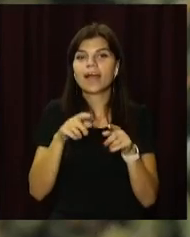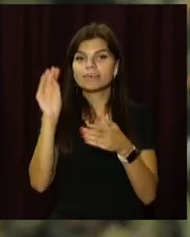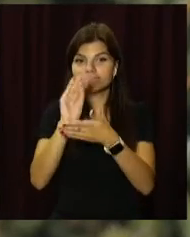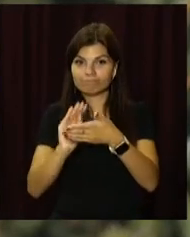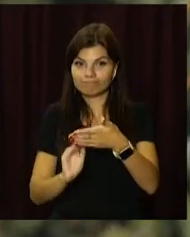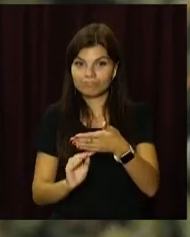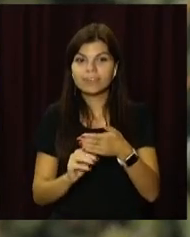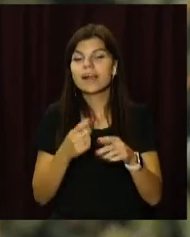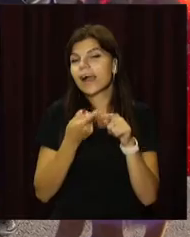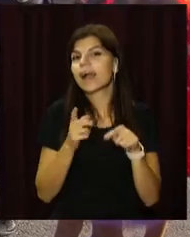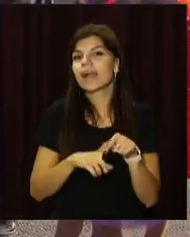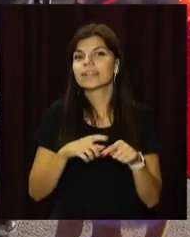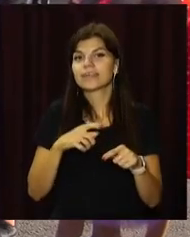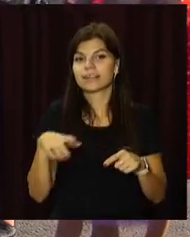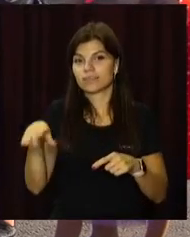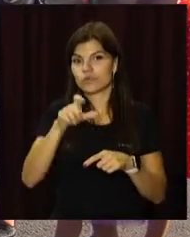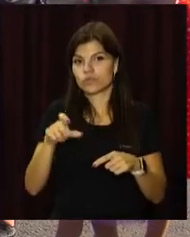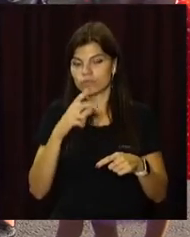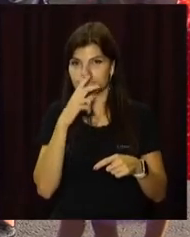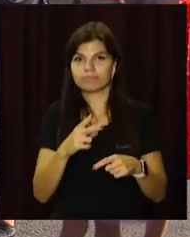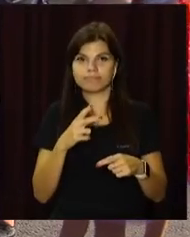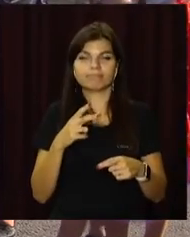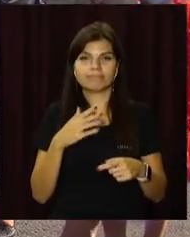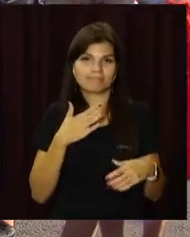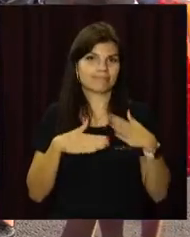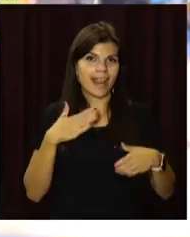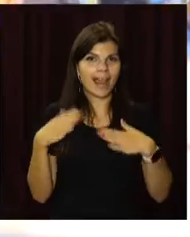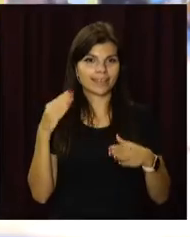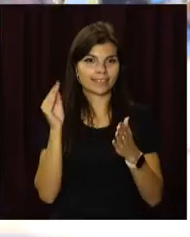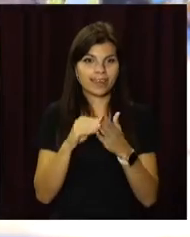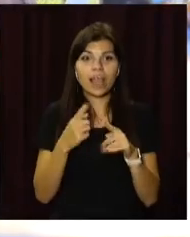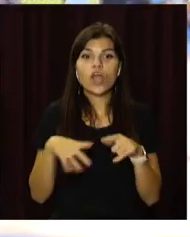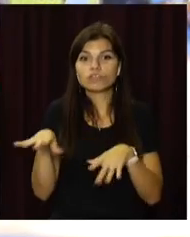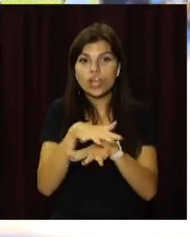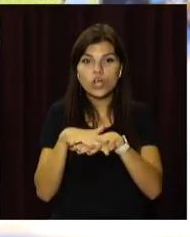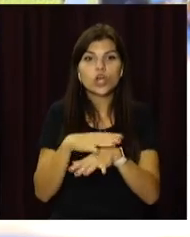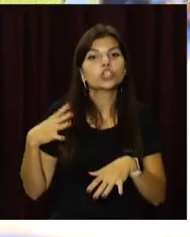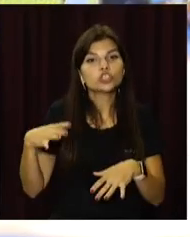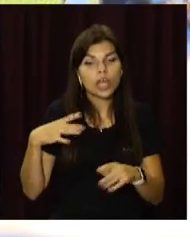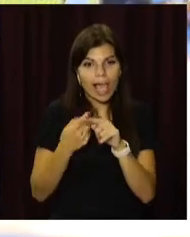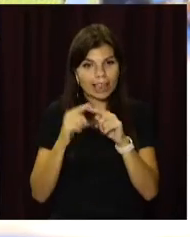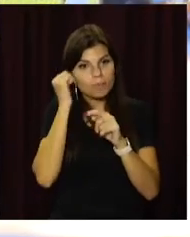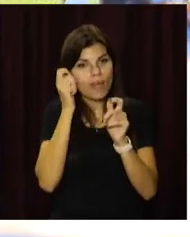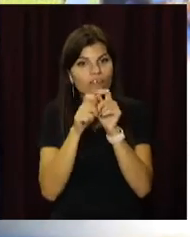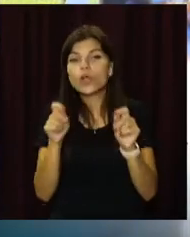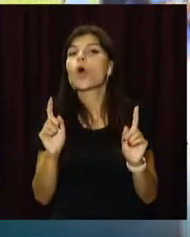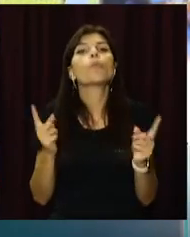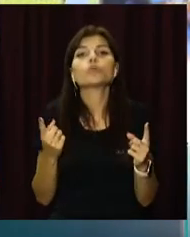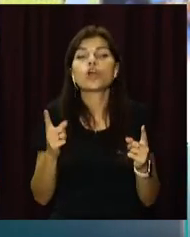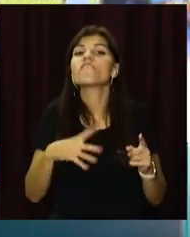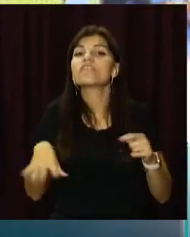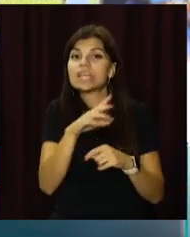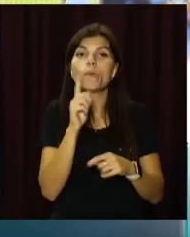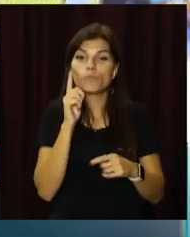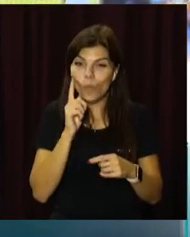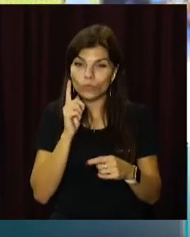Шевченку. Це видатна подія для мешканців, кажуть в Обухівській громаді. Вся громада чекала відкриття цього пам'ятника, тому що вся